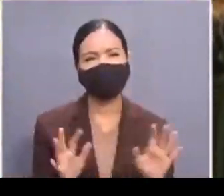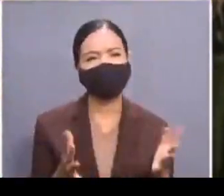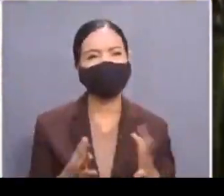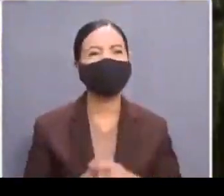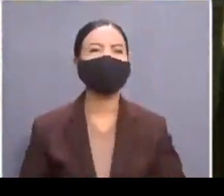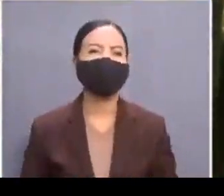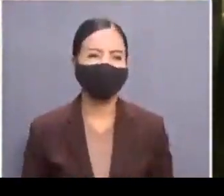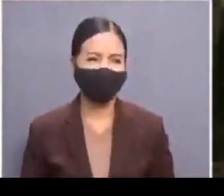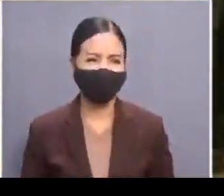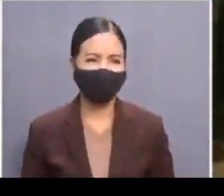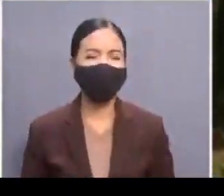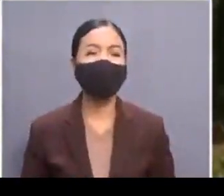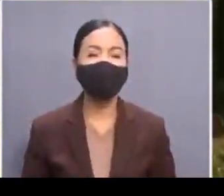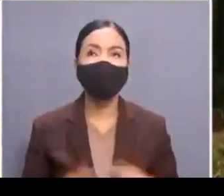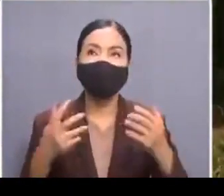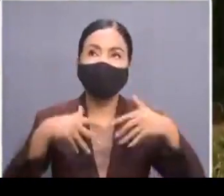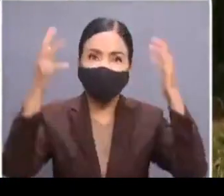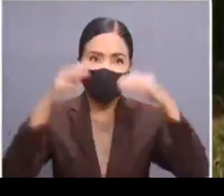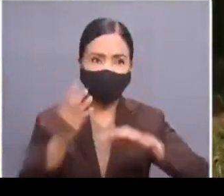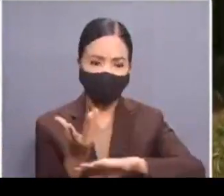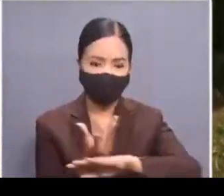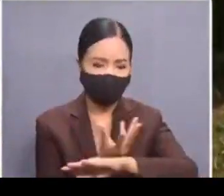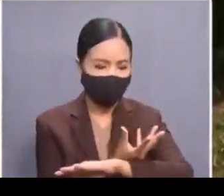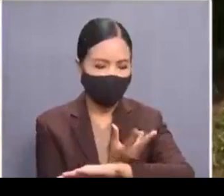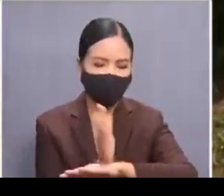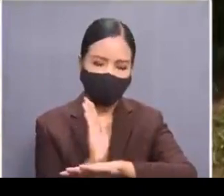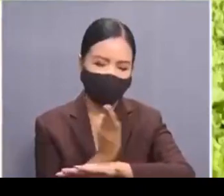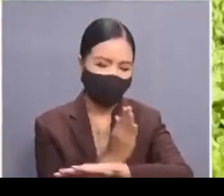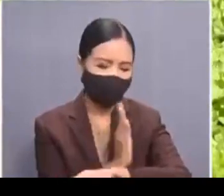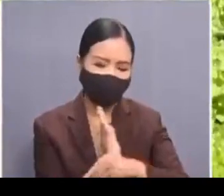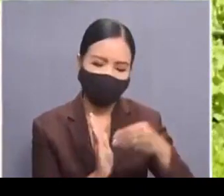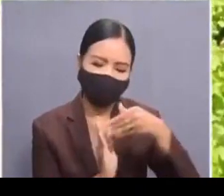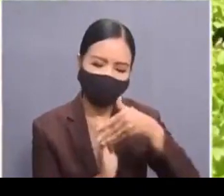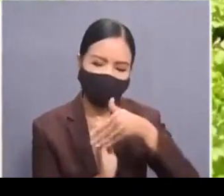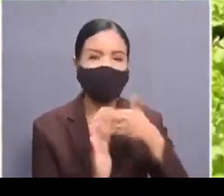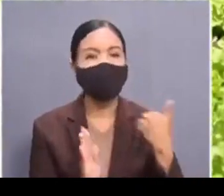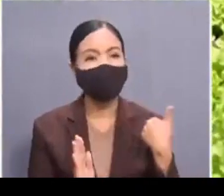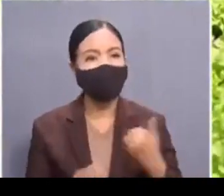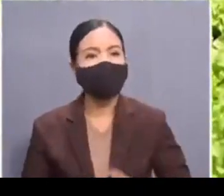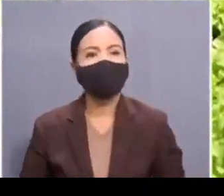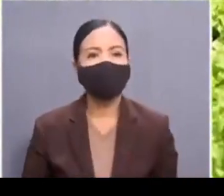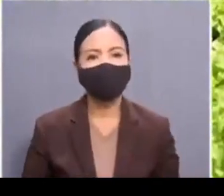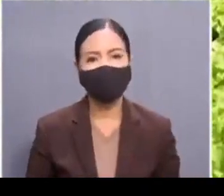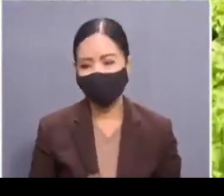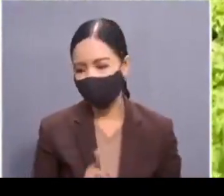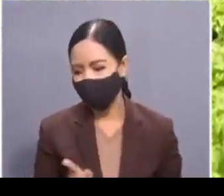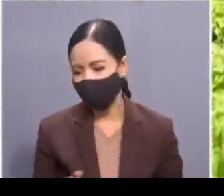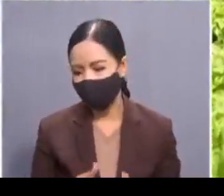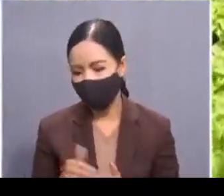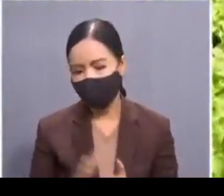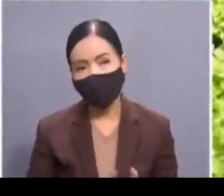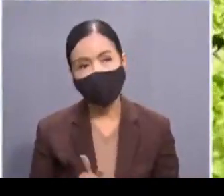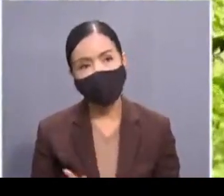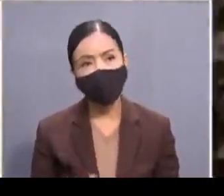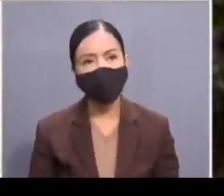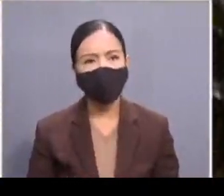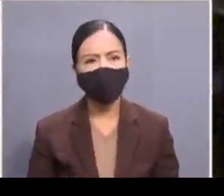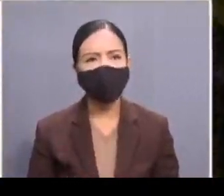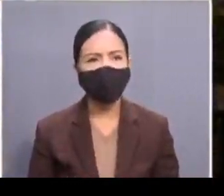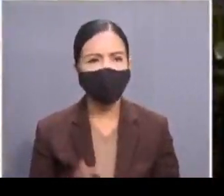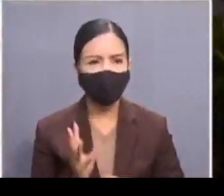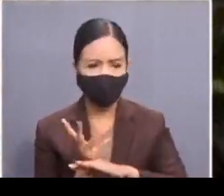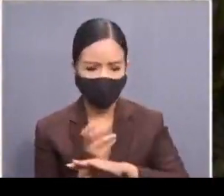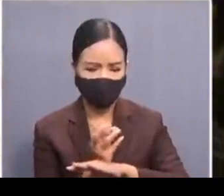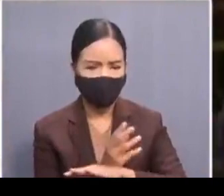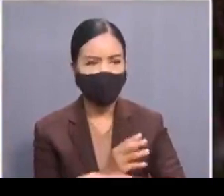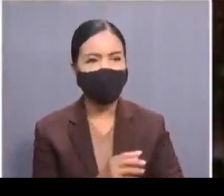เป็นครั้งคือใบเขาจะช้ำบ้างเล็กน้อยนะครับเป็นบางตัวมีอยู่ตัวเดียวที่นี่ครับยางสีนี้นะครับเขาก็จะช้ำมากนิดนึง